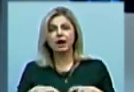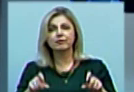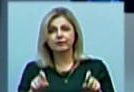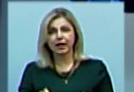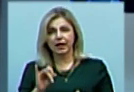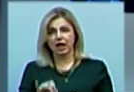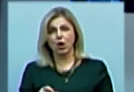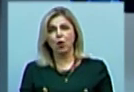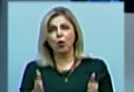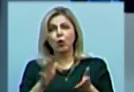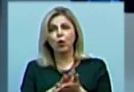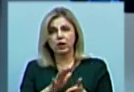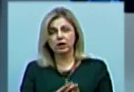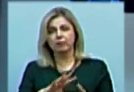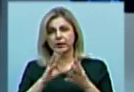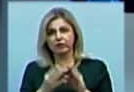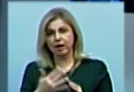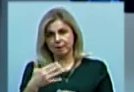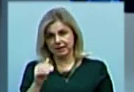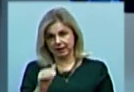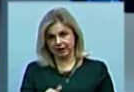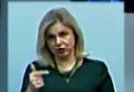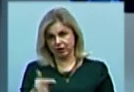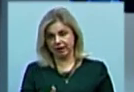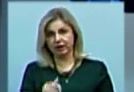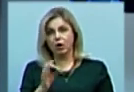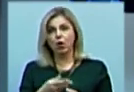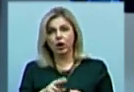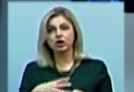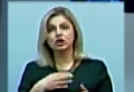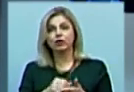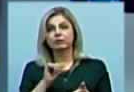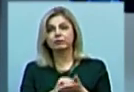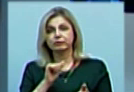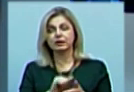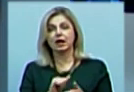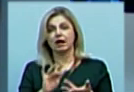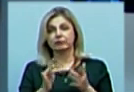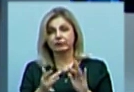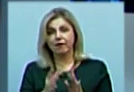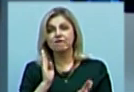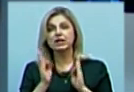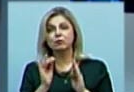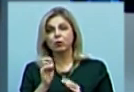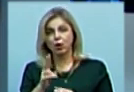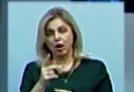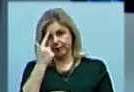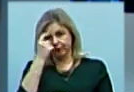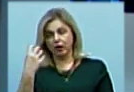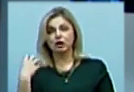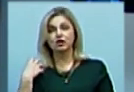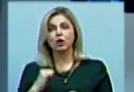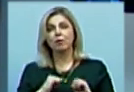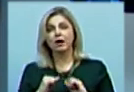на вулиці Чкалова склав близько 50 тисяч гривень. Про це на своїй сторінці в соцмережі Facebook повідомив начальник управління